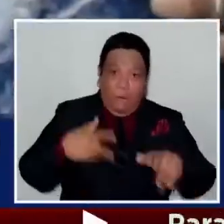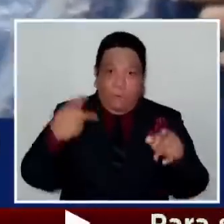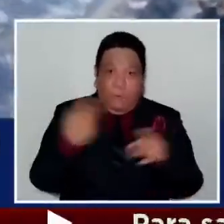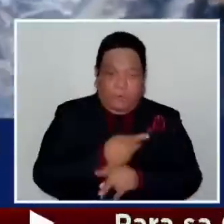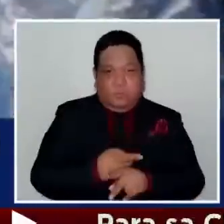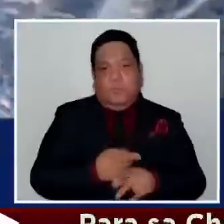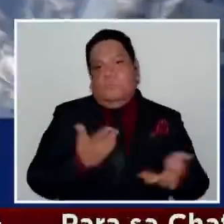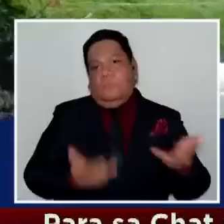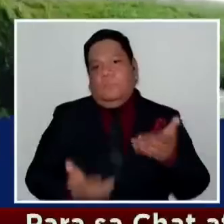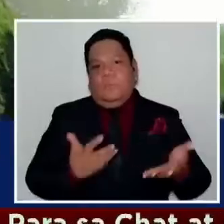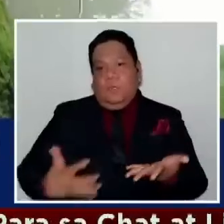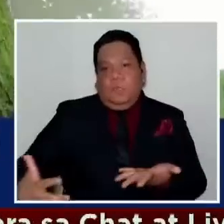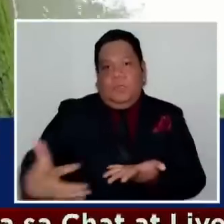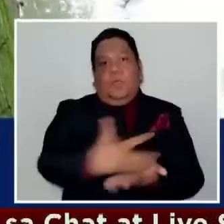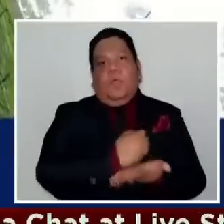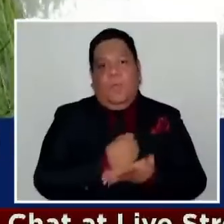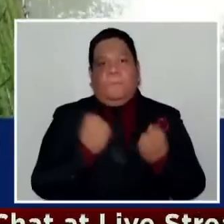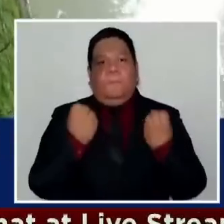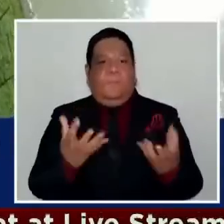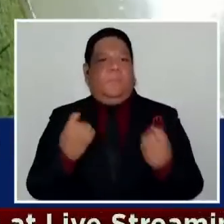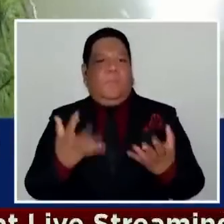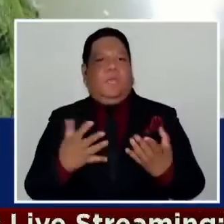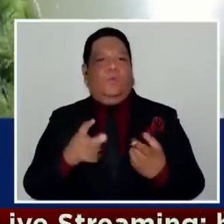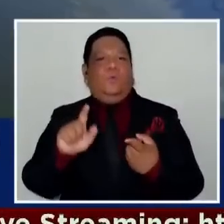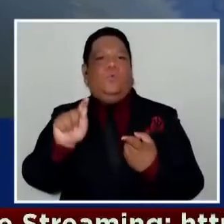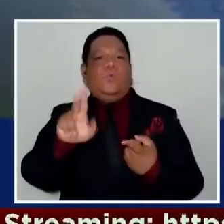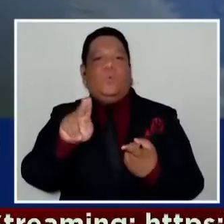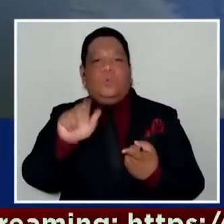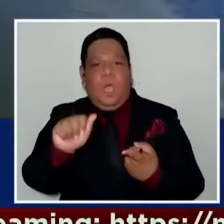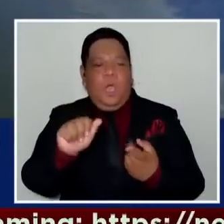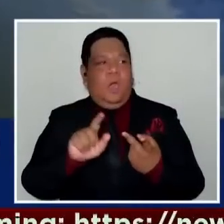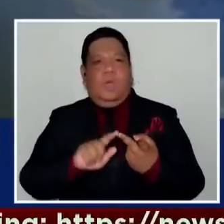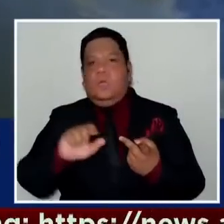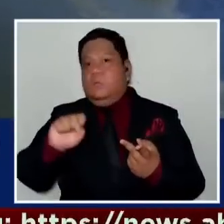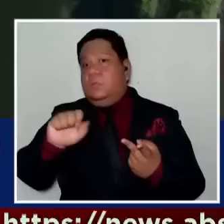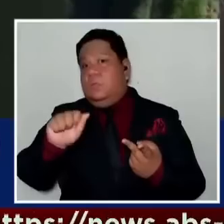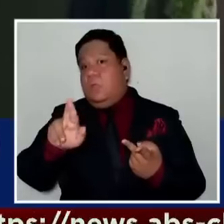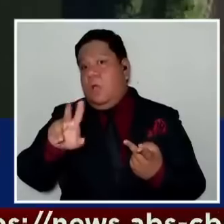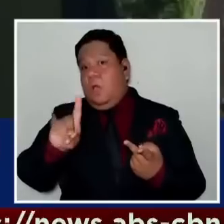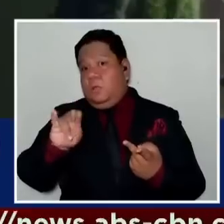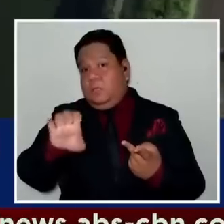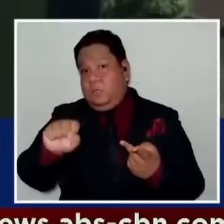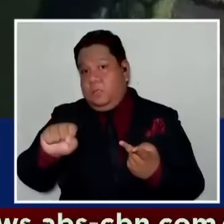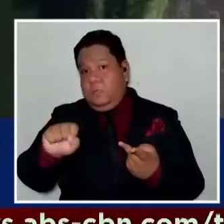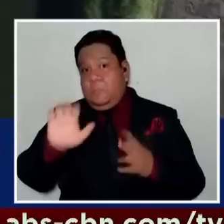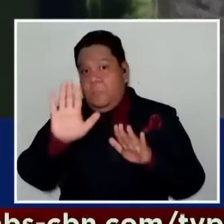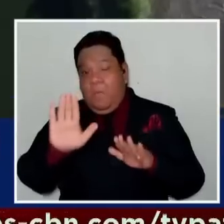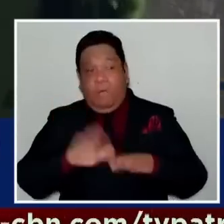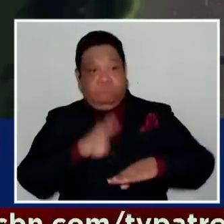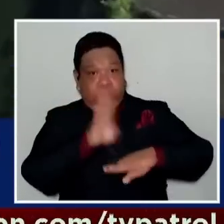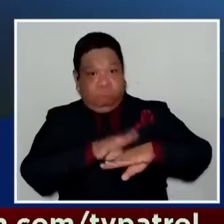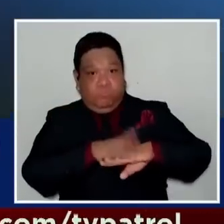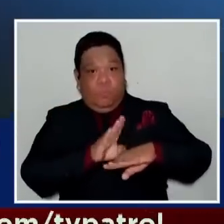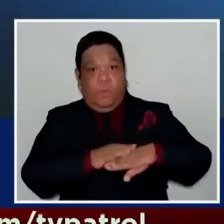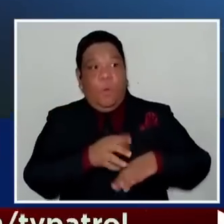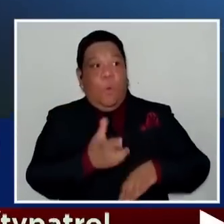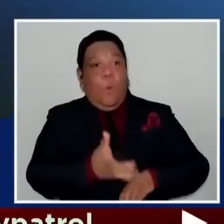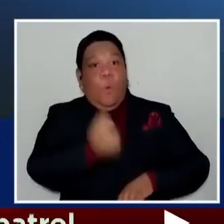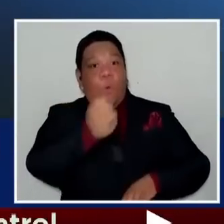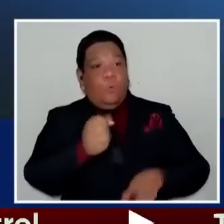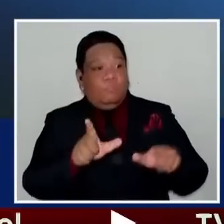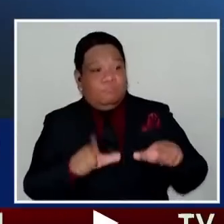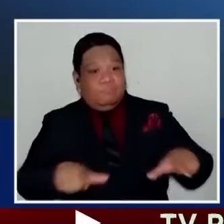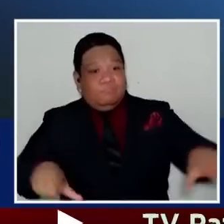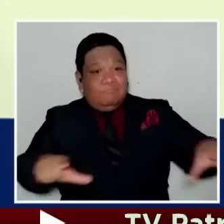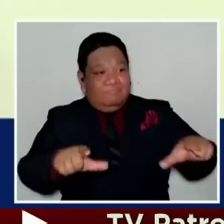at sardinas. Pero nagbabala ang BIFAR sa mga may-ari ng land-based aquaculture tulad ng mga fish